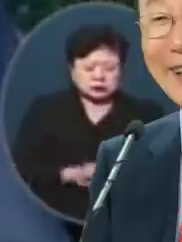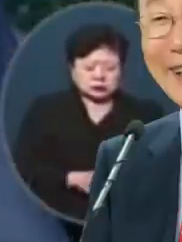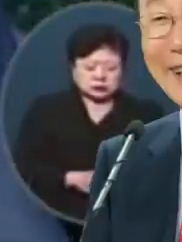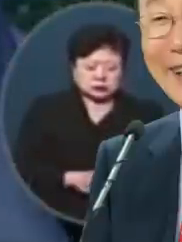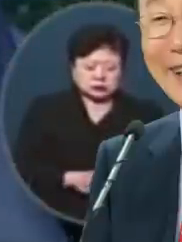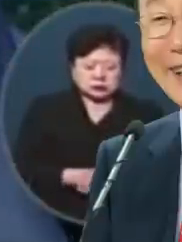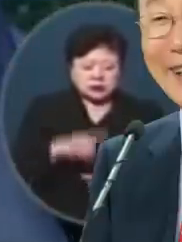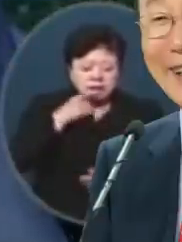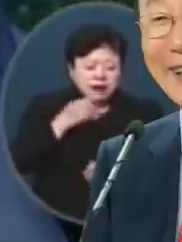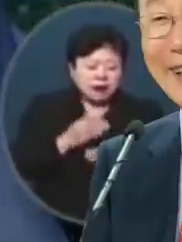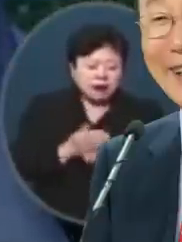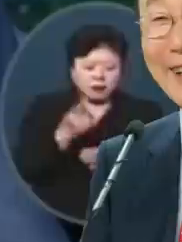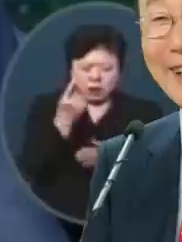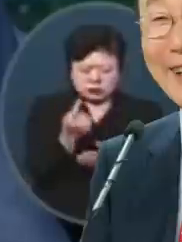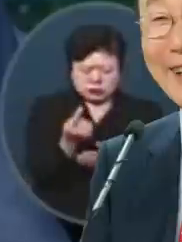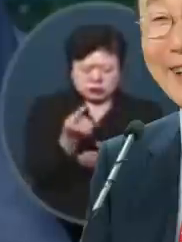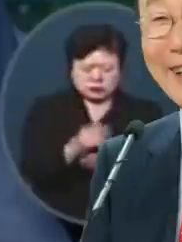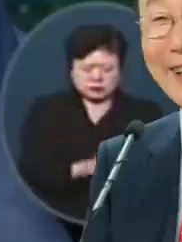빨치산이 내려왔는데